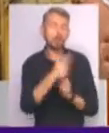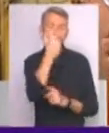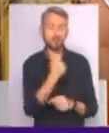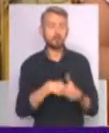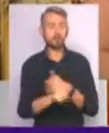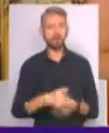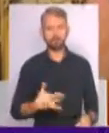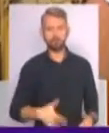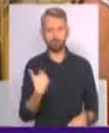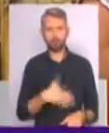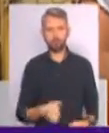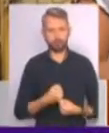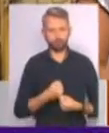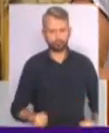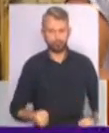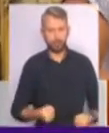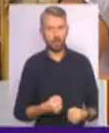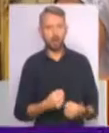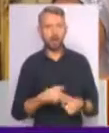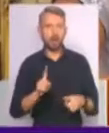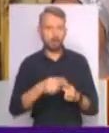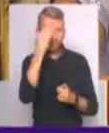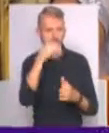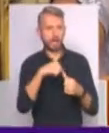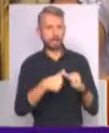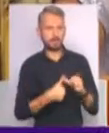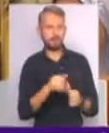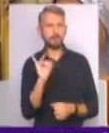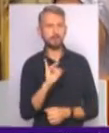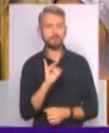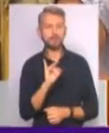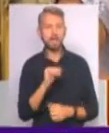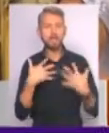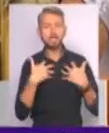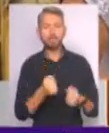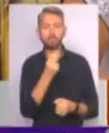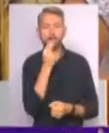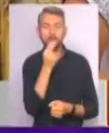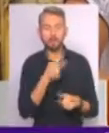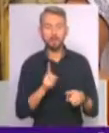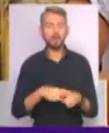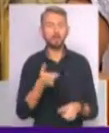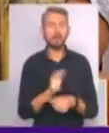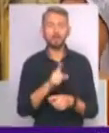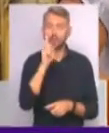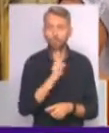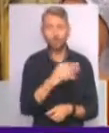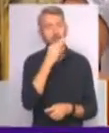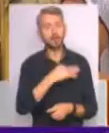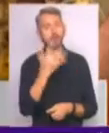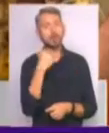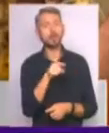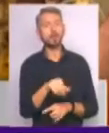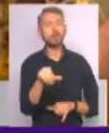что желудок уже большой, потому что это стереотип. И здоровое питание – это очень вкусно. Скажите, когда вы